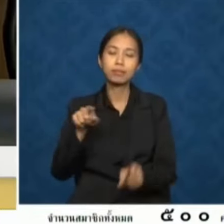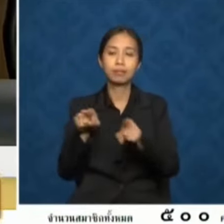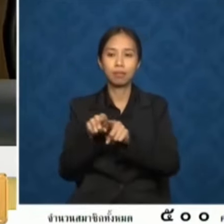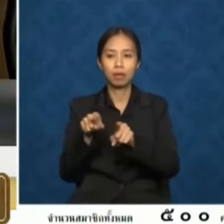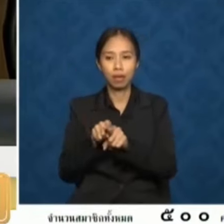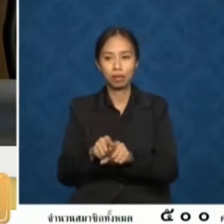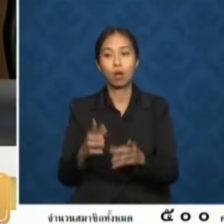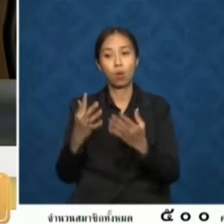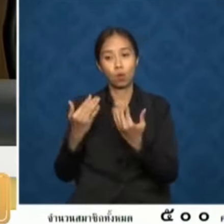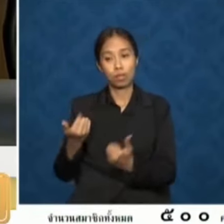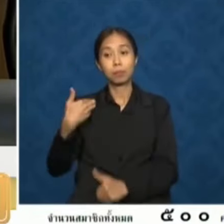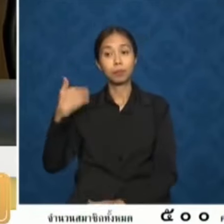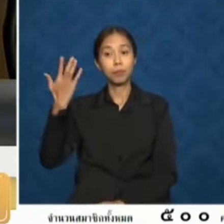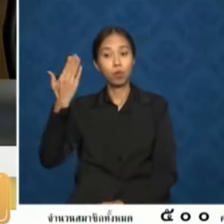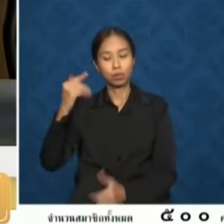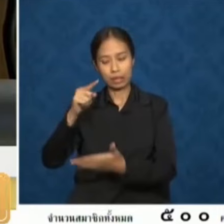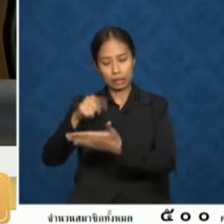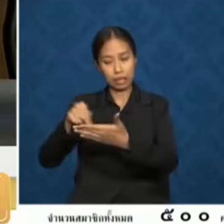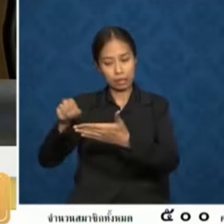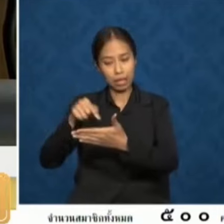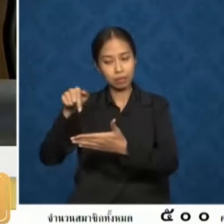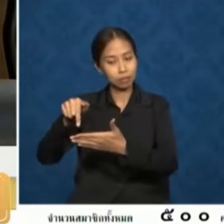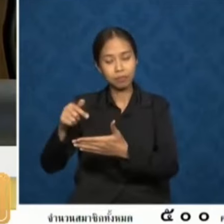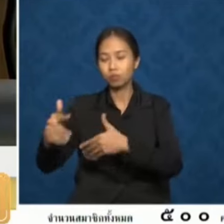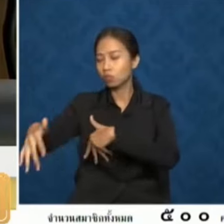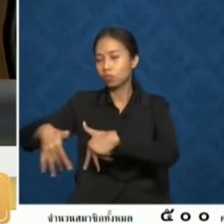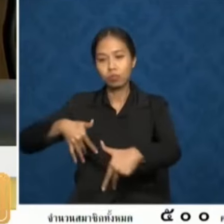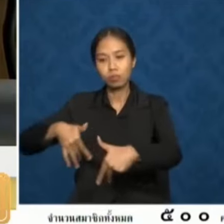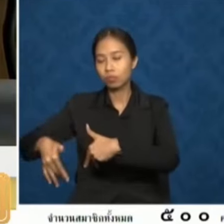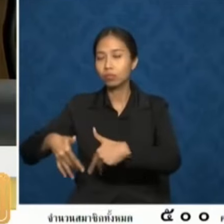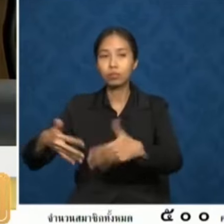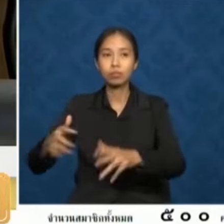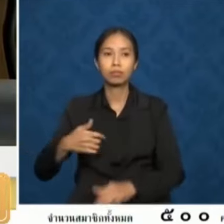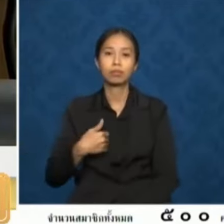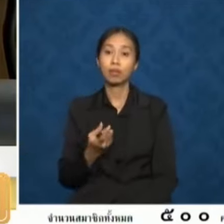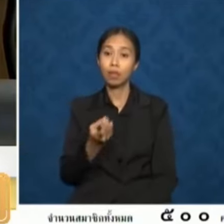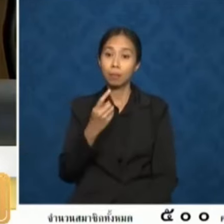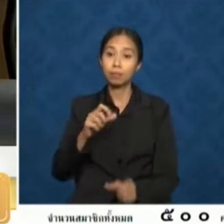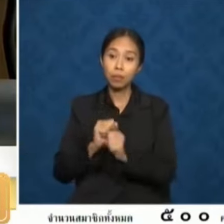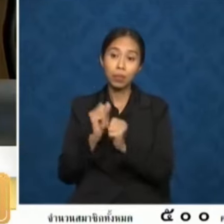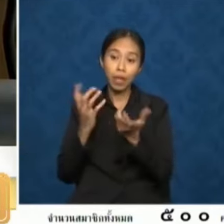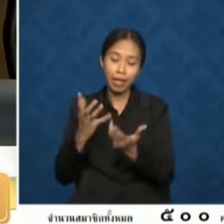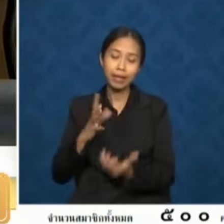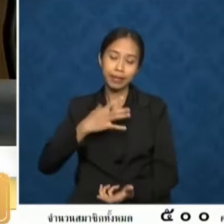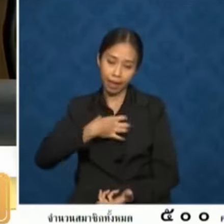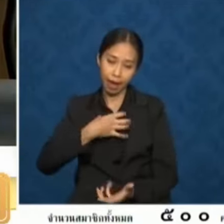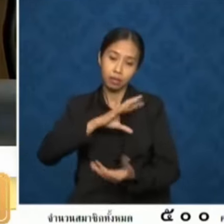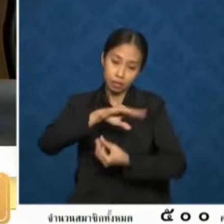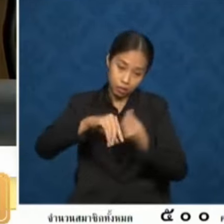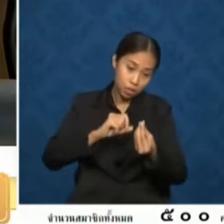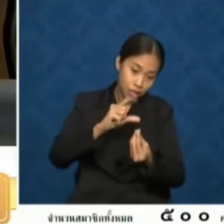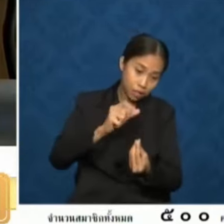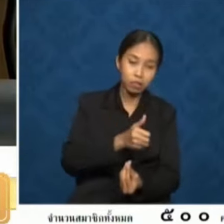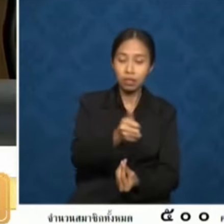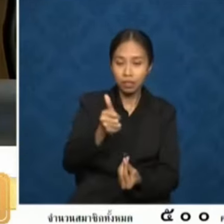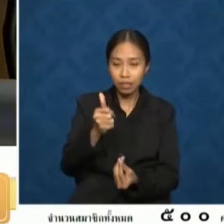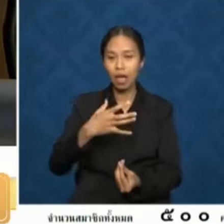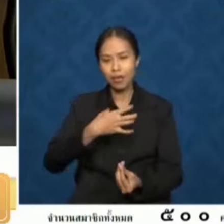ในเขตเลือกตั้งผมไม่มีหรอกครับชาวบ้านเขตเลือกตั้งผมถามจะทำยังไงให้เศรษฐกิจมันดีทำยังไง